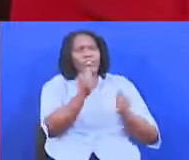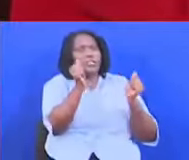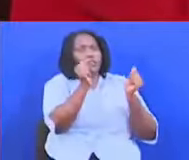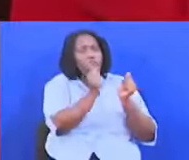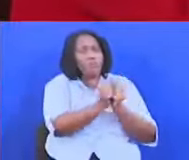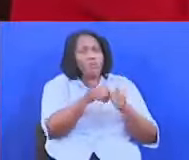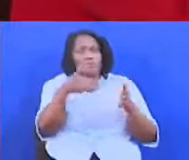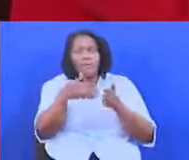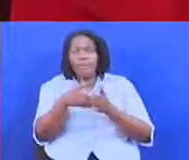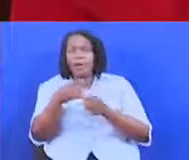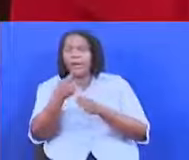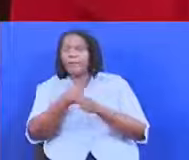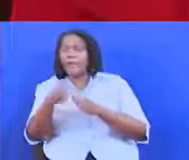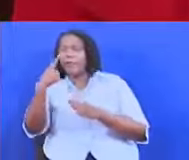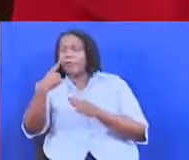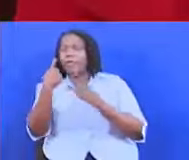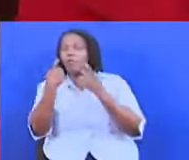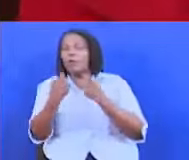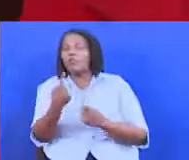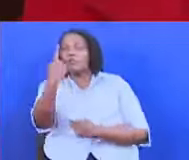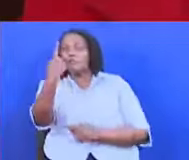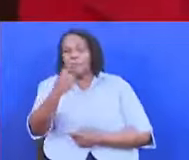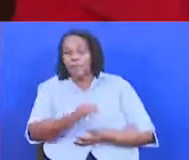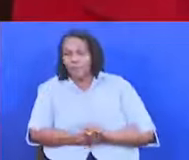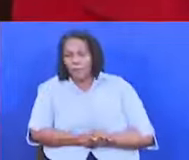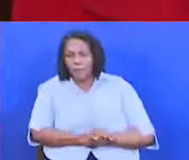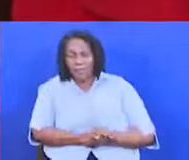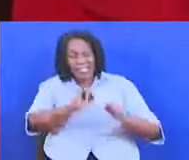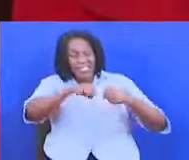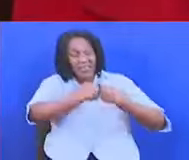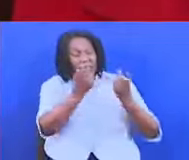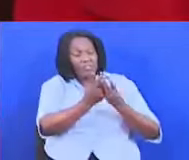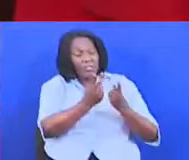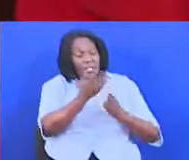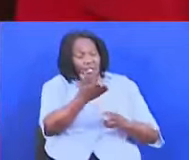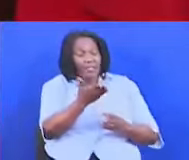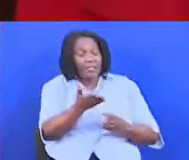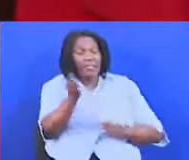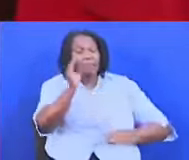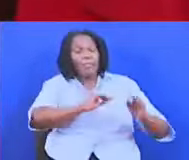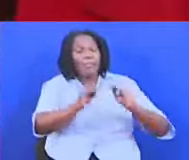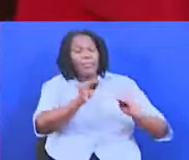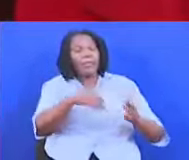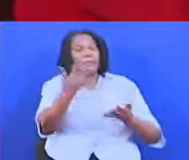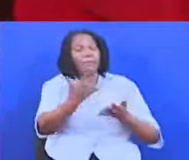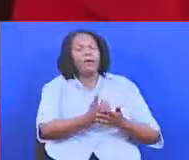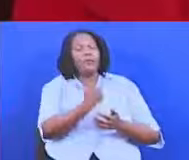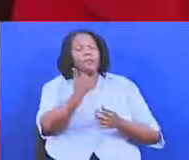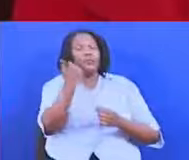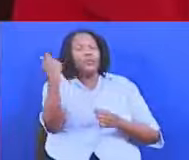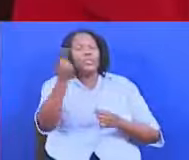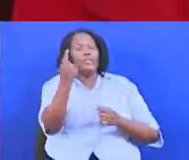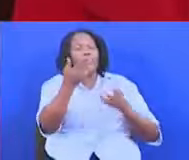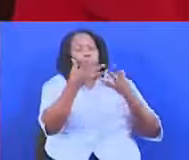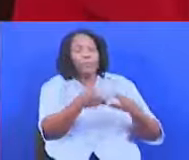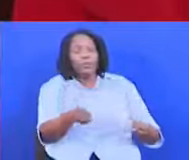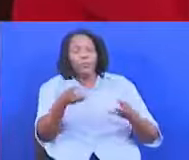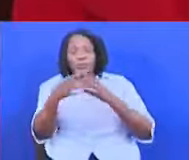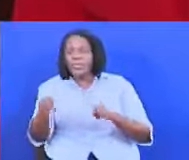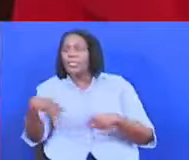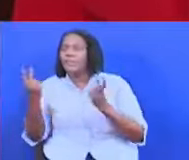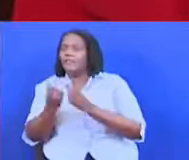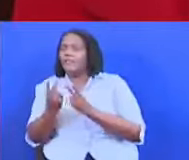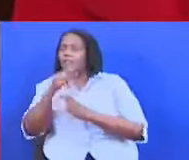Swala ambalo waziri Musika anafahamu. Changamoto hii imefanya pia mapato ya taifa yapotee, lakini masoko yaliyojengwa kwa